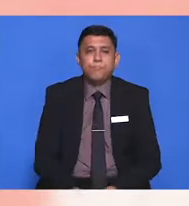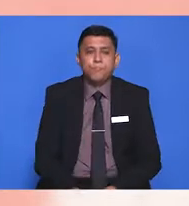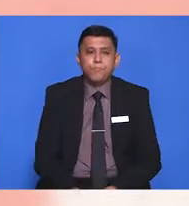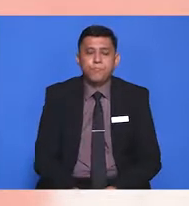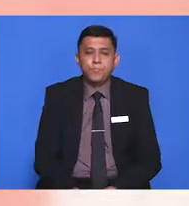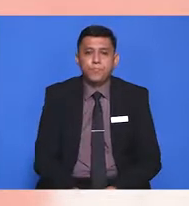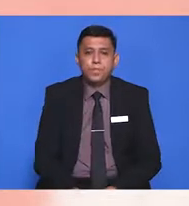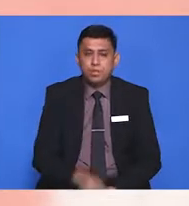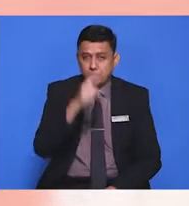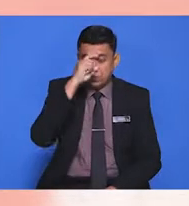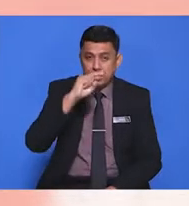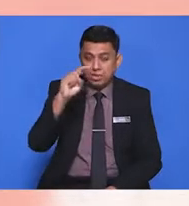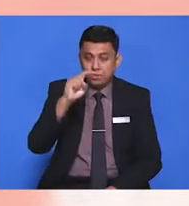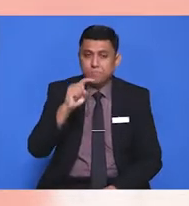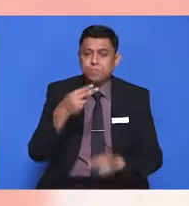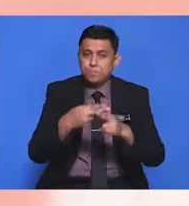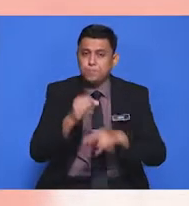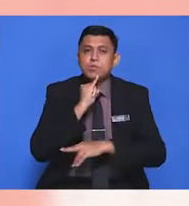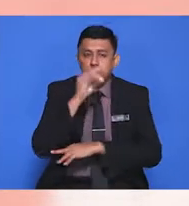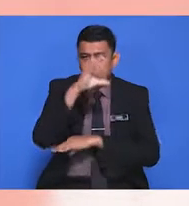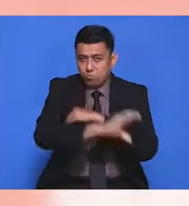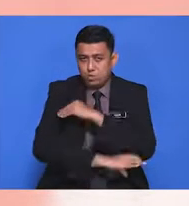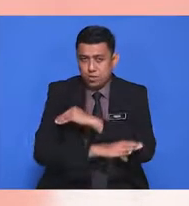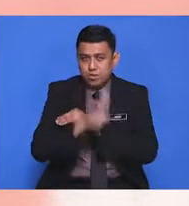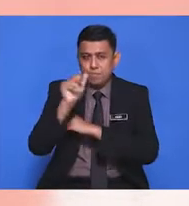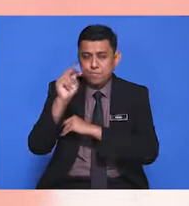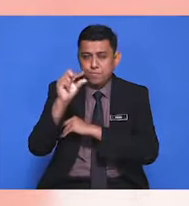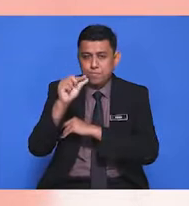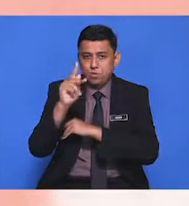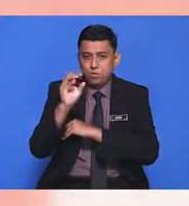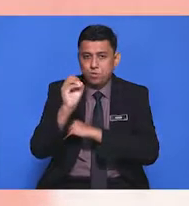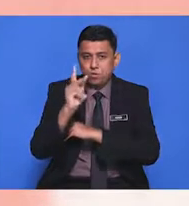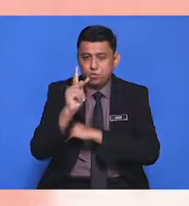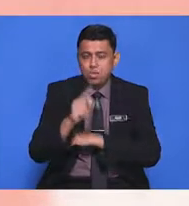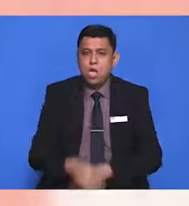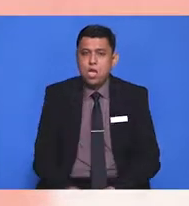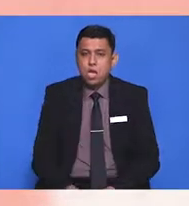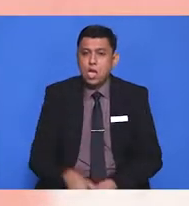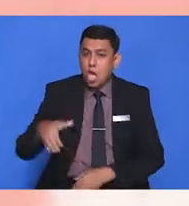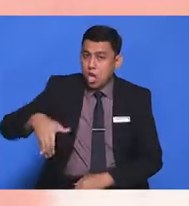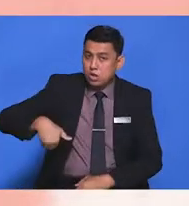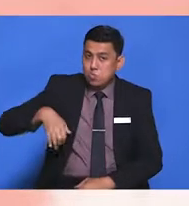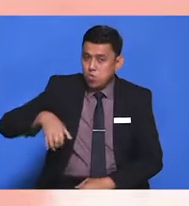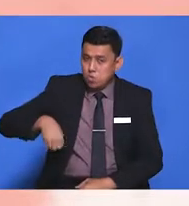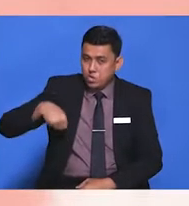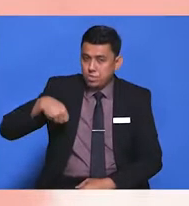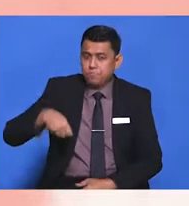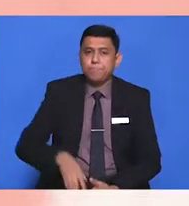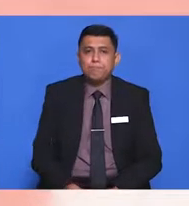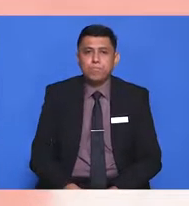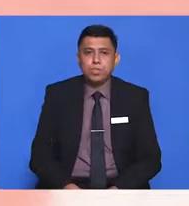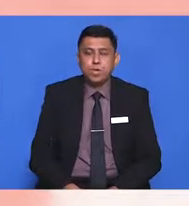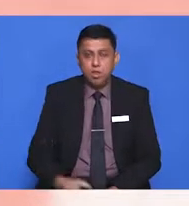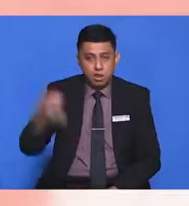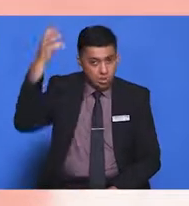Thailand, ibu negaranya ialah Bangkok, Kemboja atau nama lain Kambodia, ibu negaranya ialah Phnom Penh,